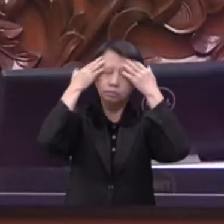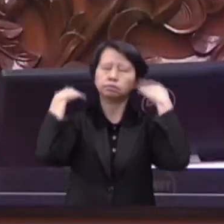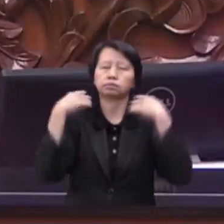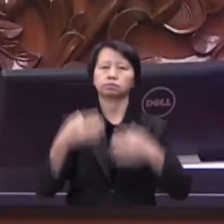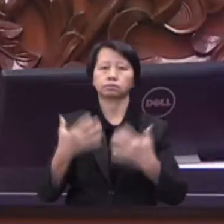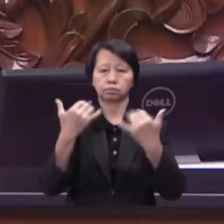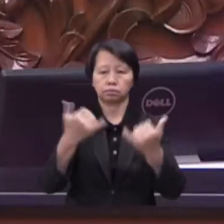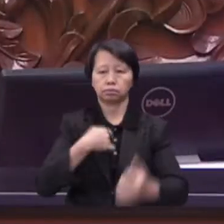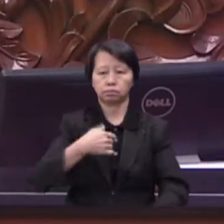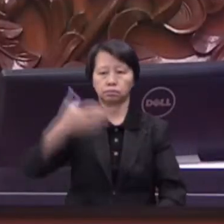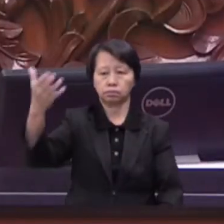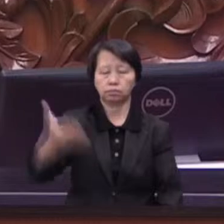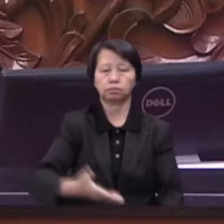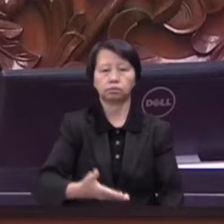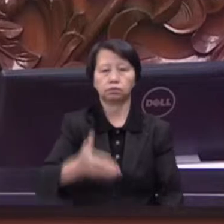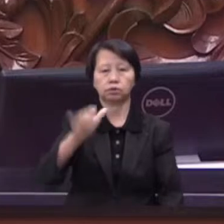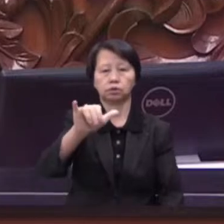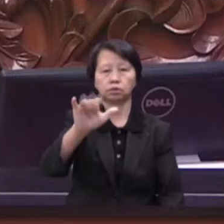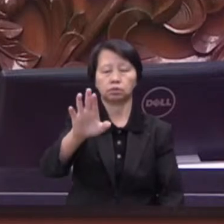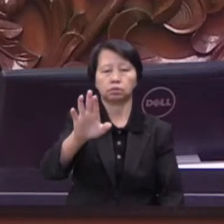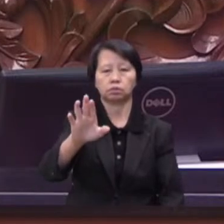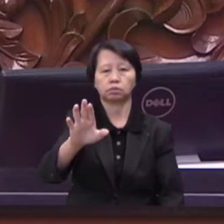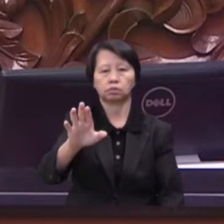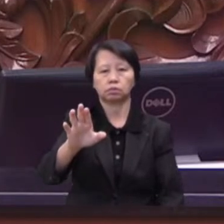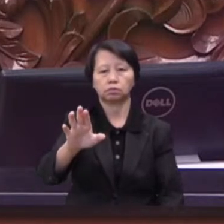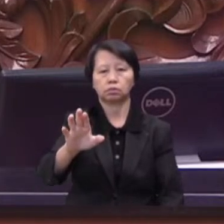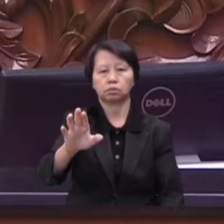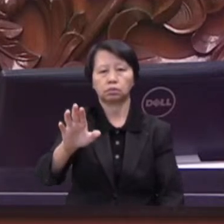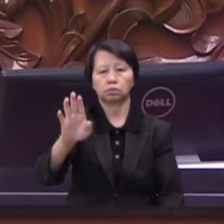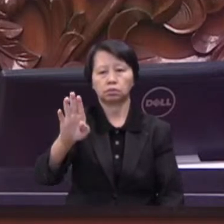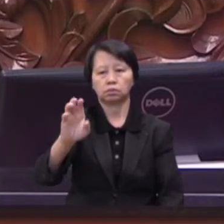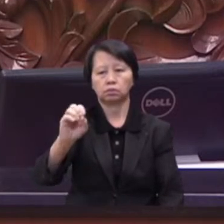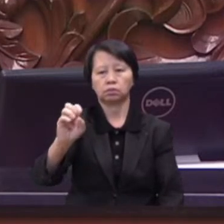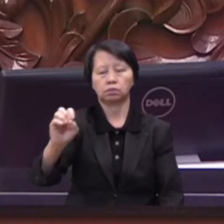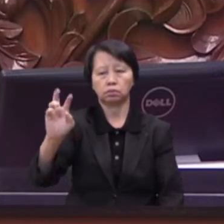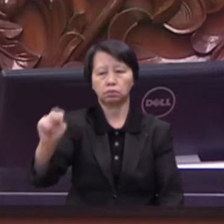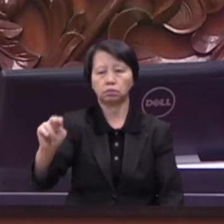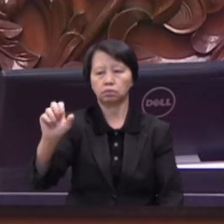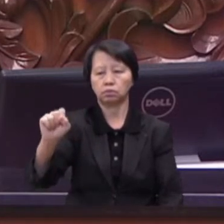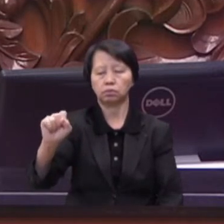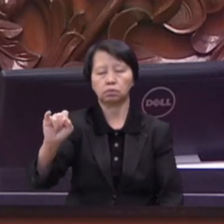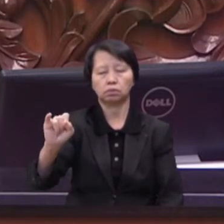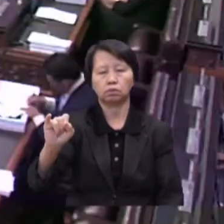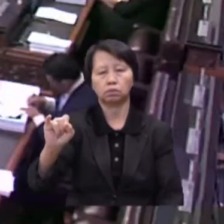eee sekarang saya jemput yang bawa Mad Tuan Abun suwi Ani